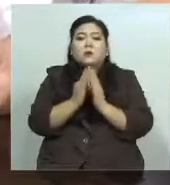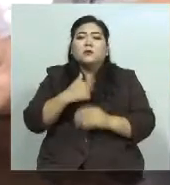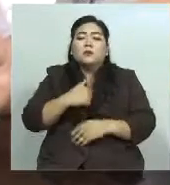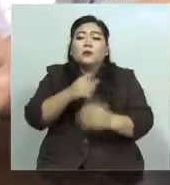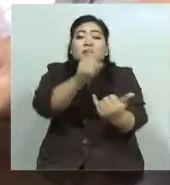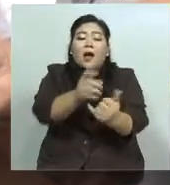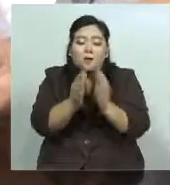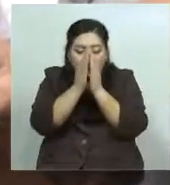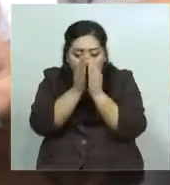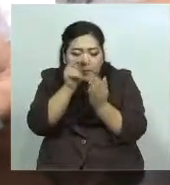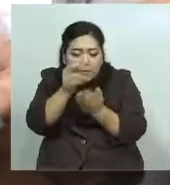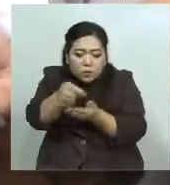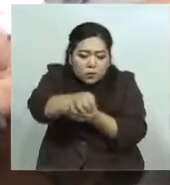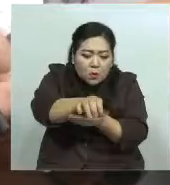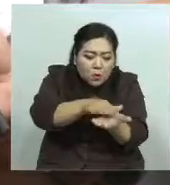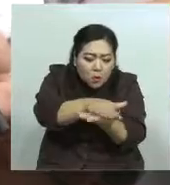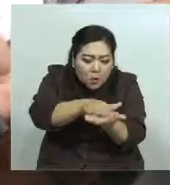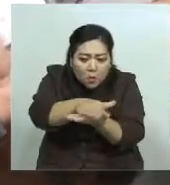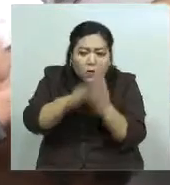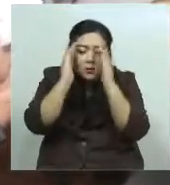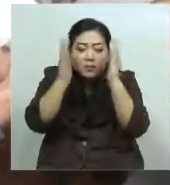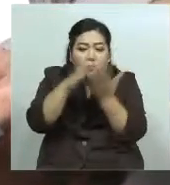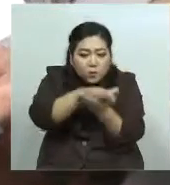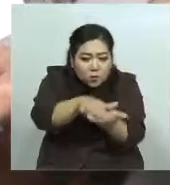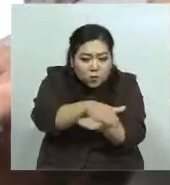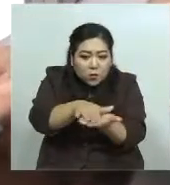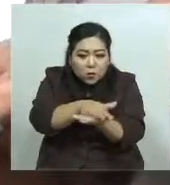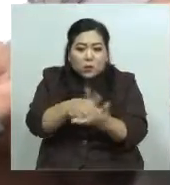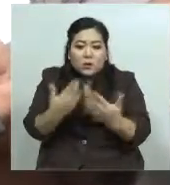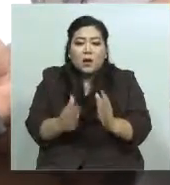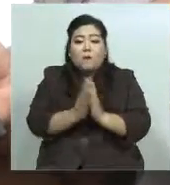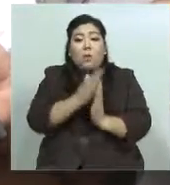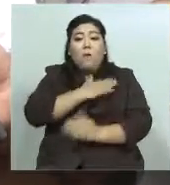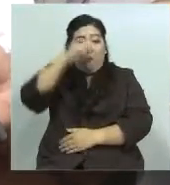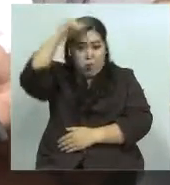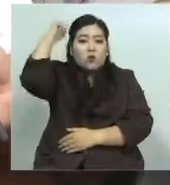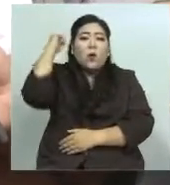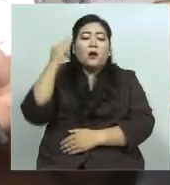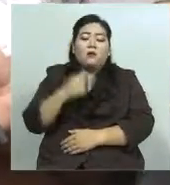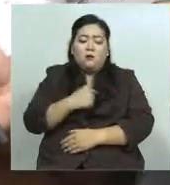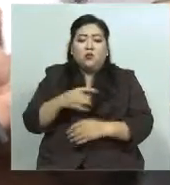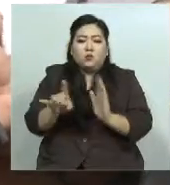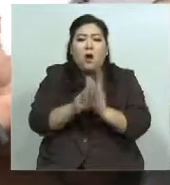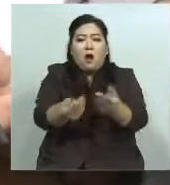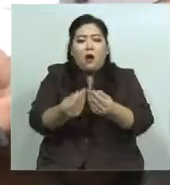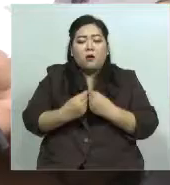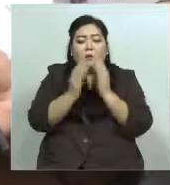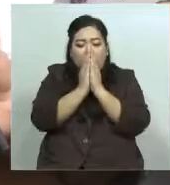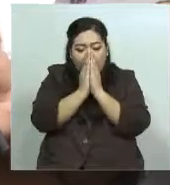ดน้ำศพตั้งแต่คืนแรกจนถึงบวชหน้าไฟในวันสุดท้าย